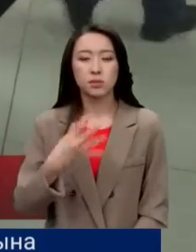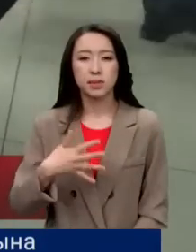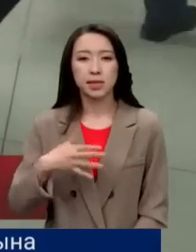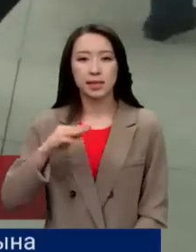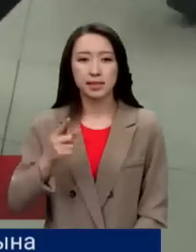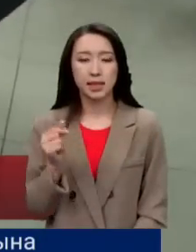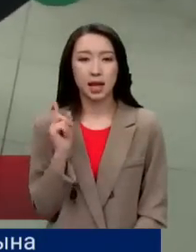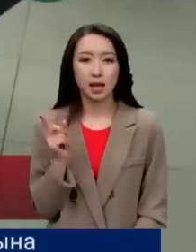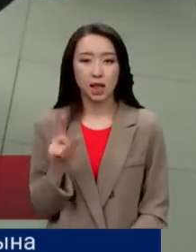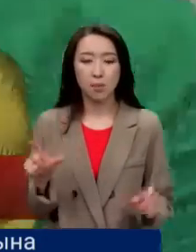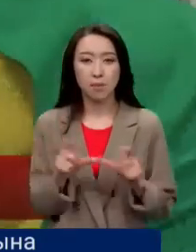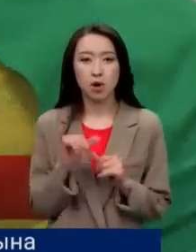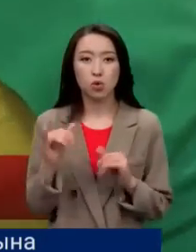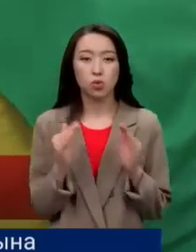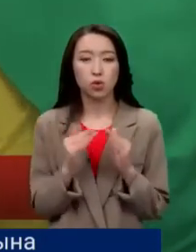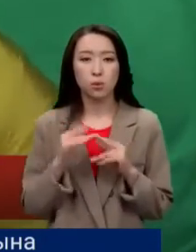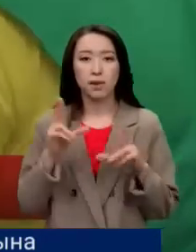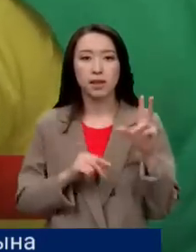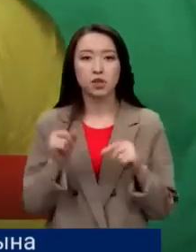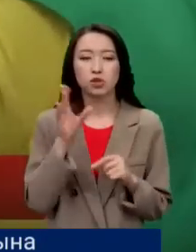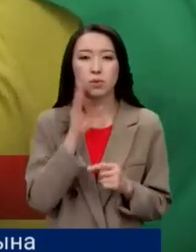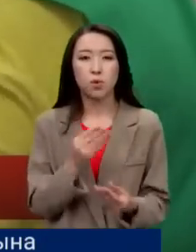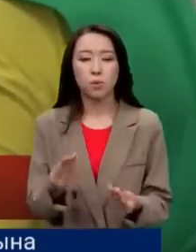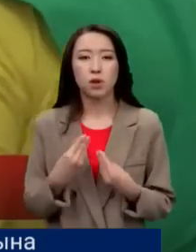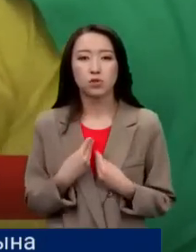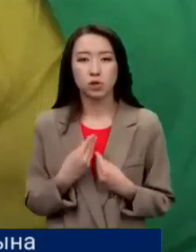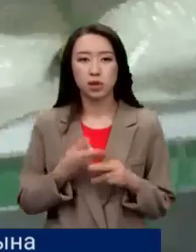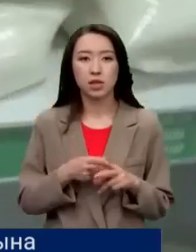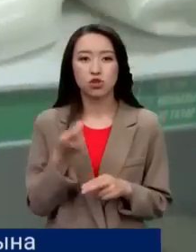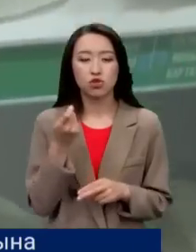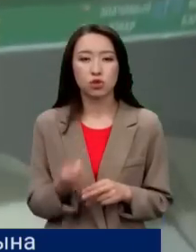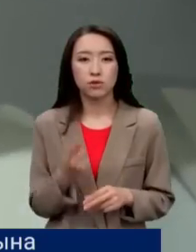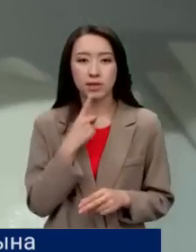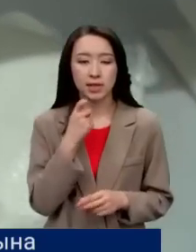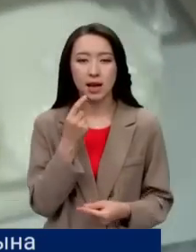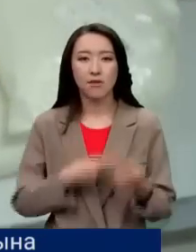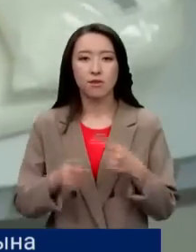за килограмм. Магазины у дома надеются, что смогут получить этот дешевый продукт, и сахар